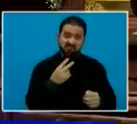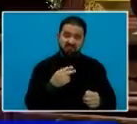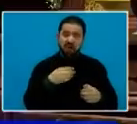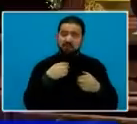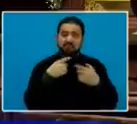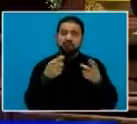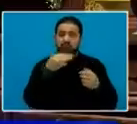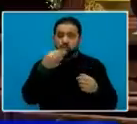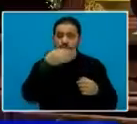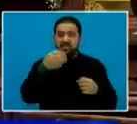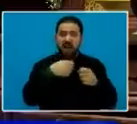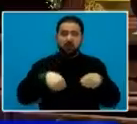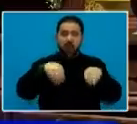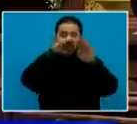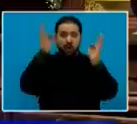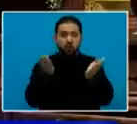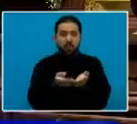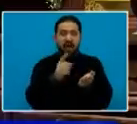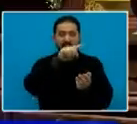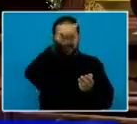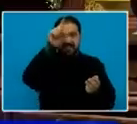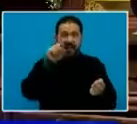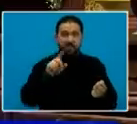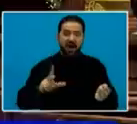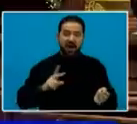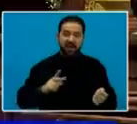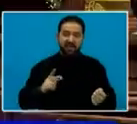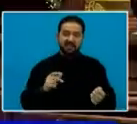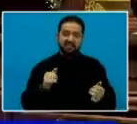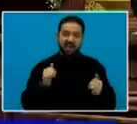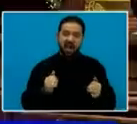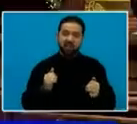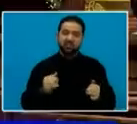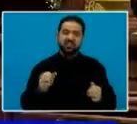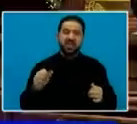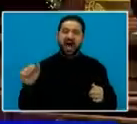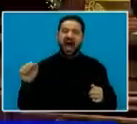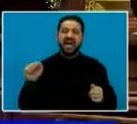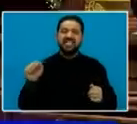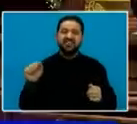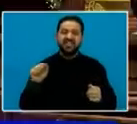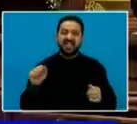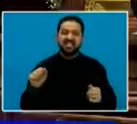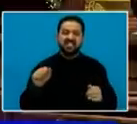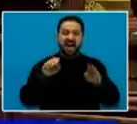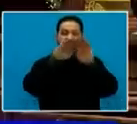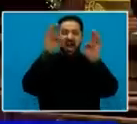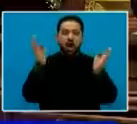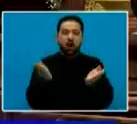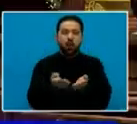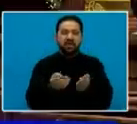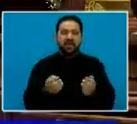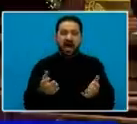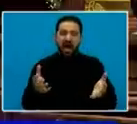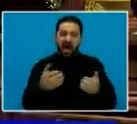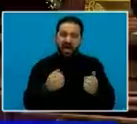dar întrebarea ar fi și dacă activismul social sau expresia socială ar avea nevoie de curajul nostru